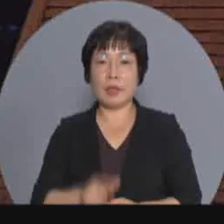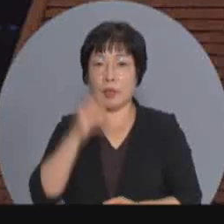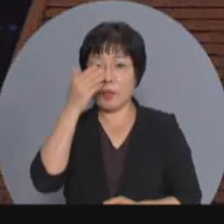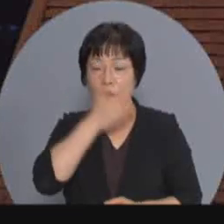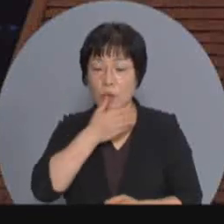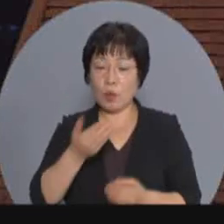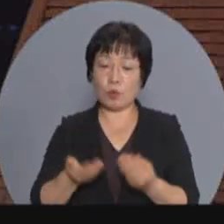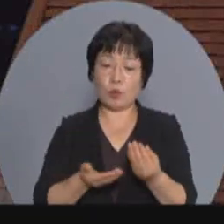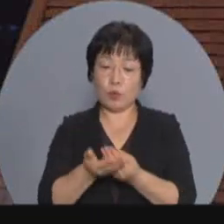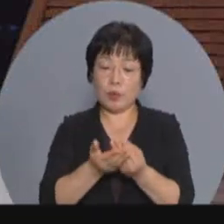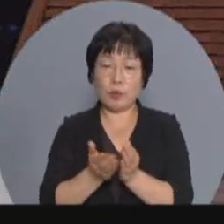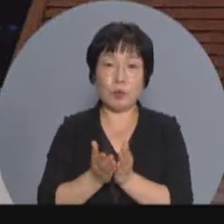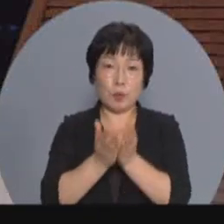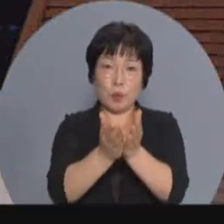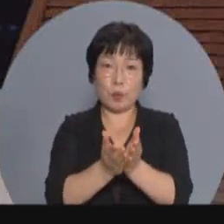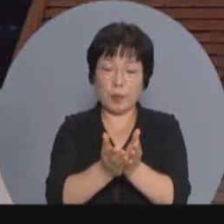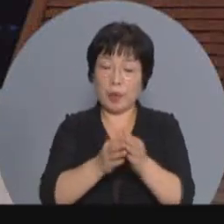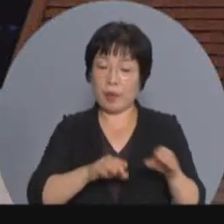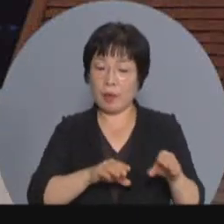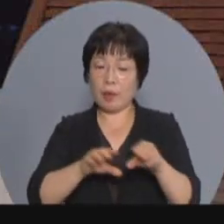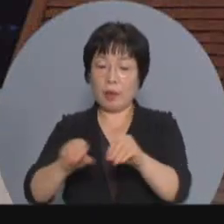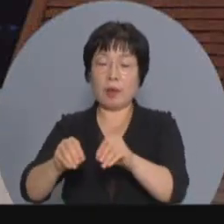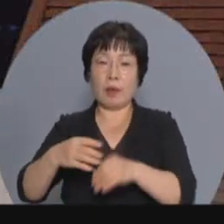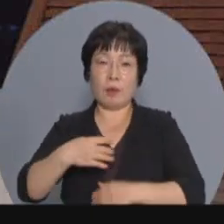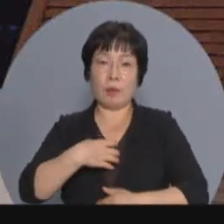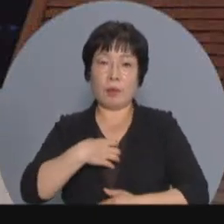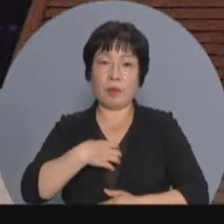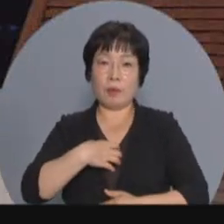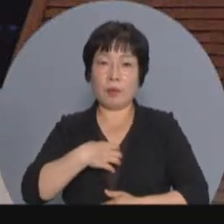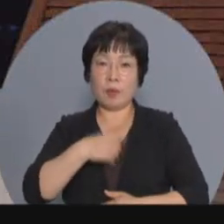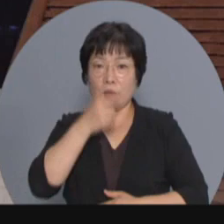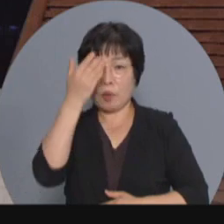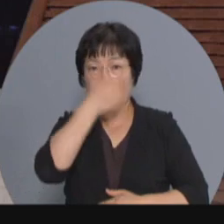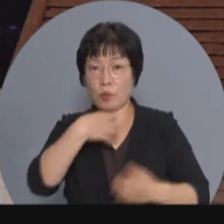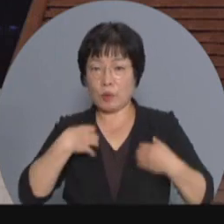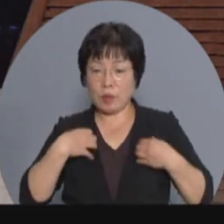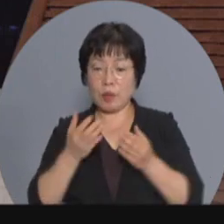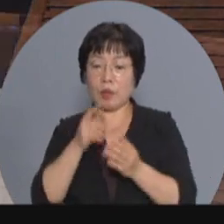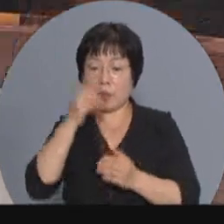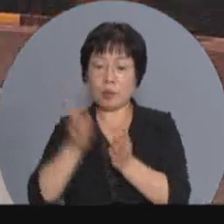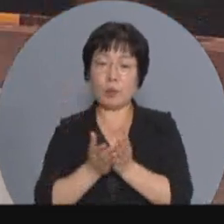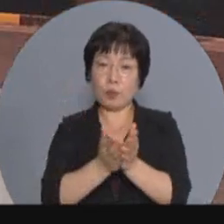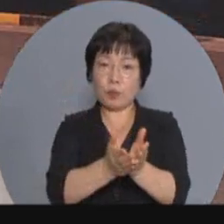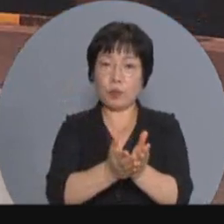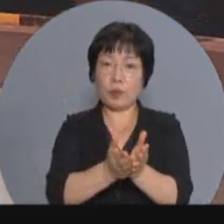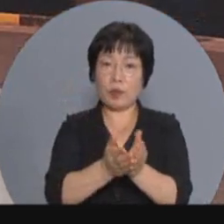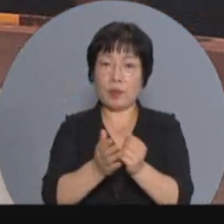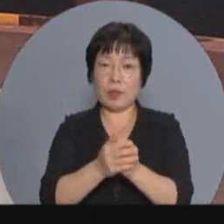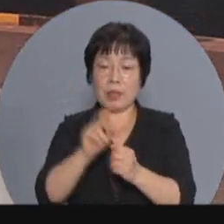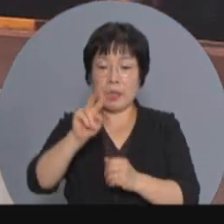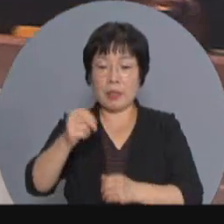여수와 제주로 오가는 여객선 운항이 중단 위기에 놓였습니다. 여수시는 여수 제주 간 항로로 운항하는